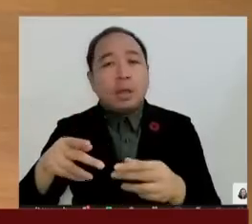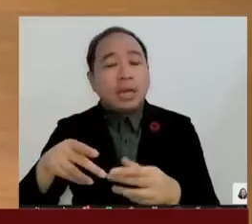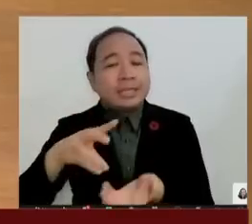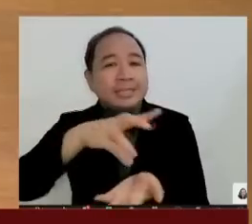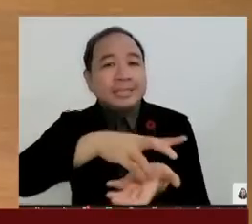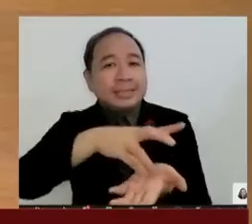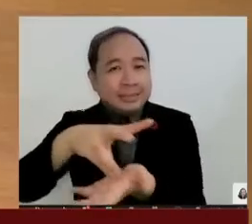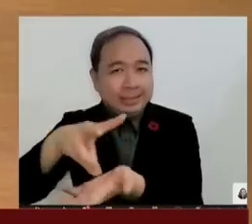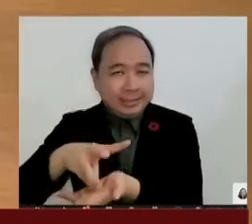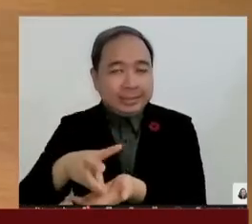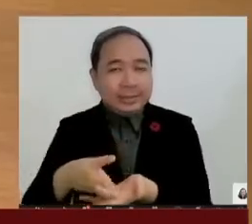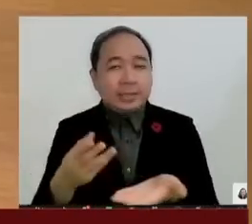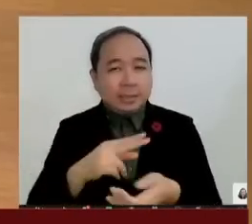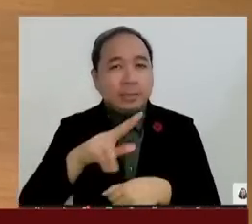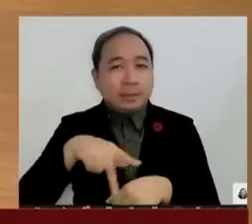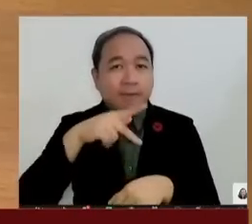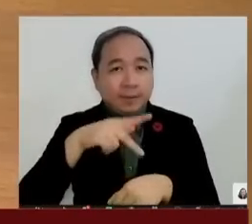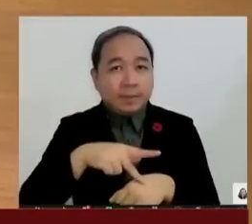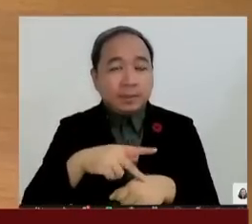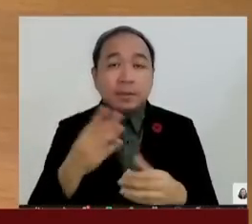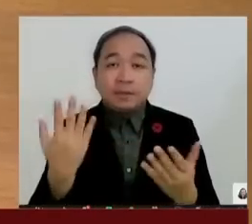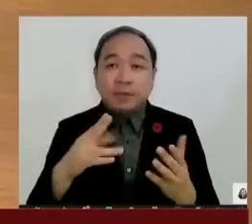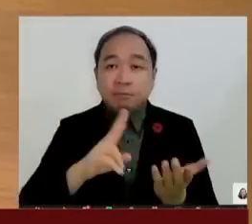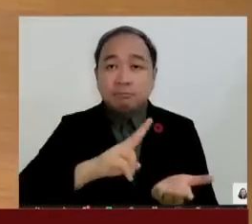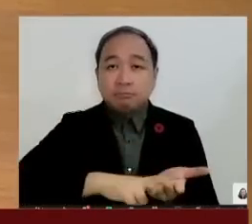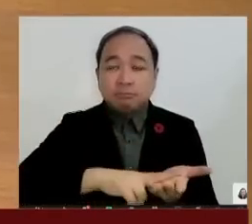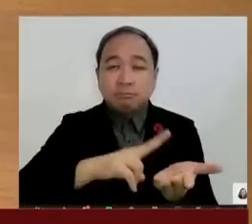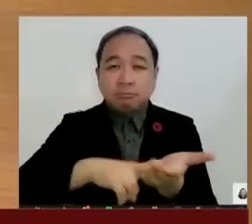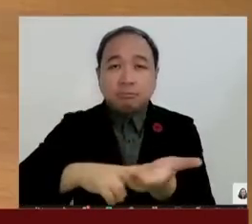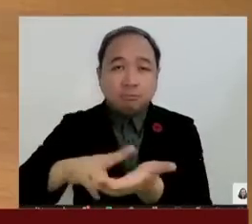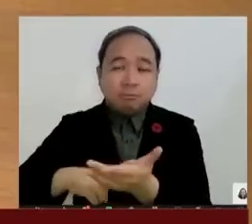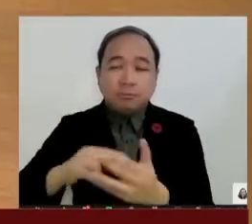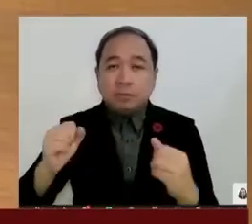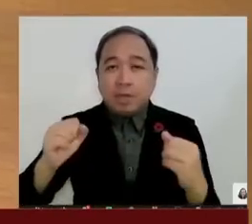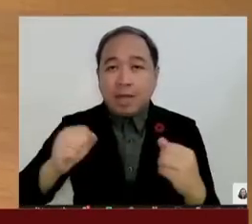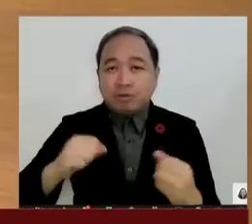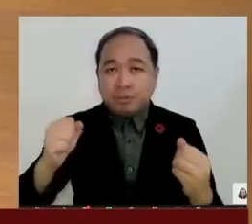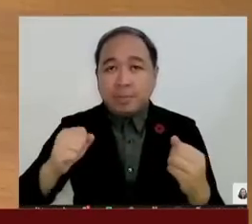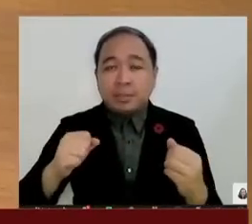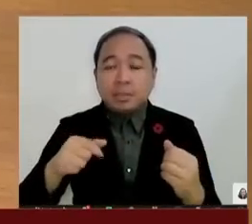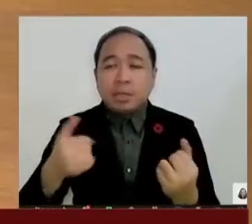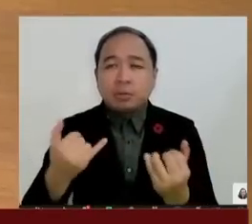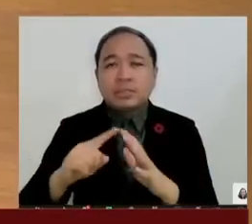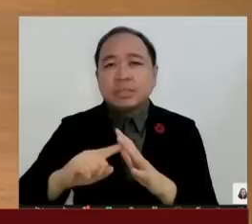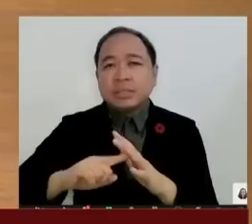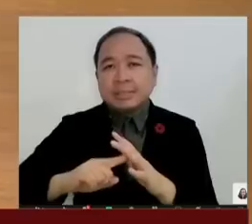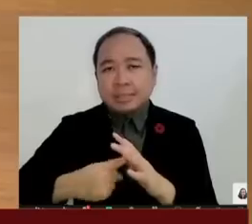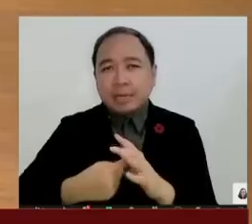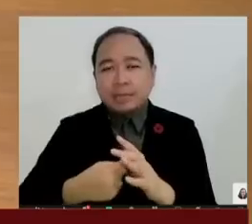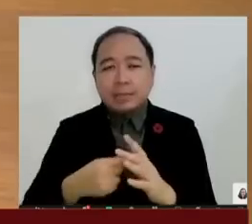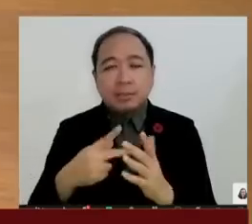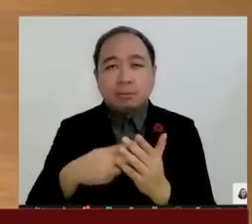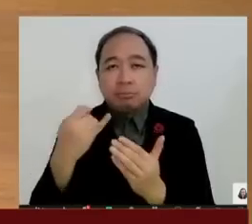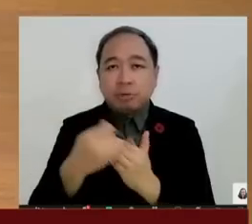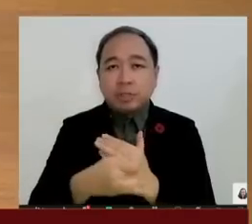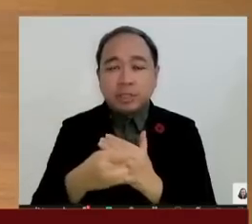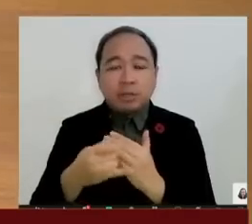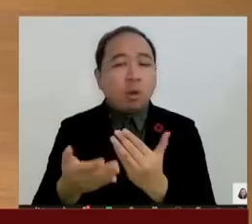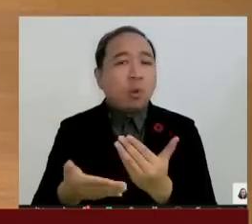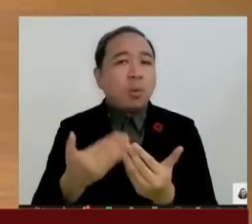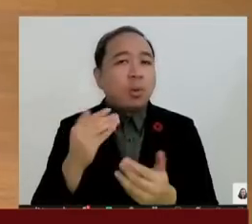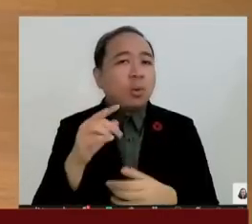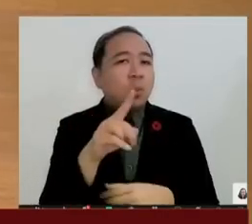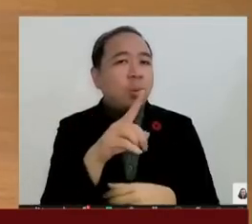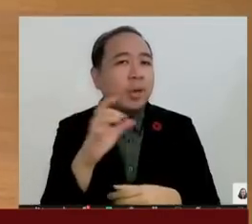bansa. Nagpirmahan na rin ang ng kasunduan upang simulan ang mga proyekto sa mahigit 100